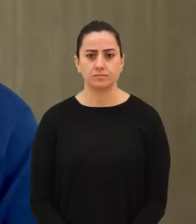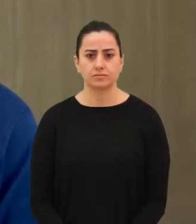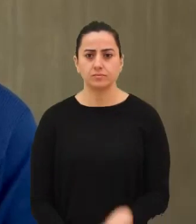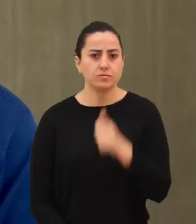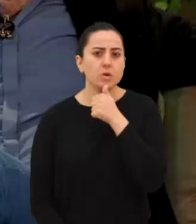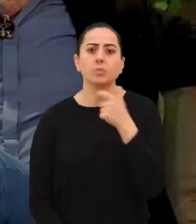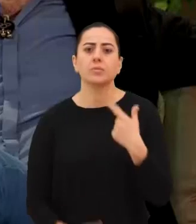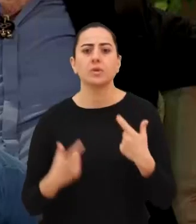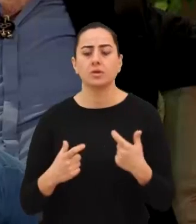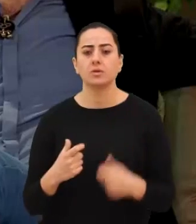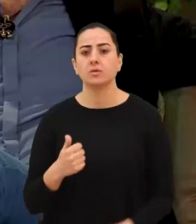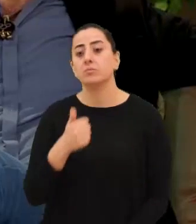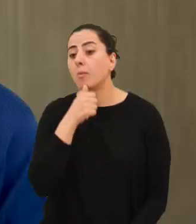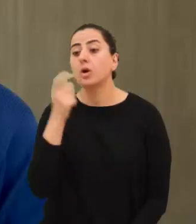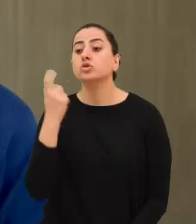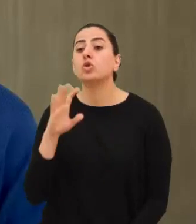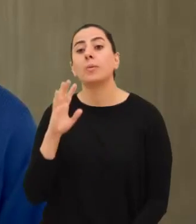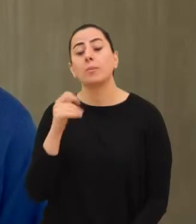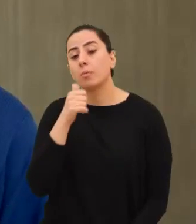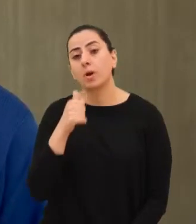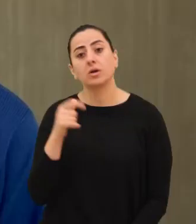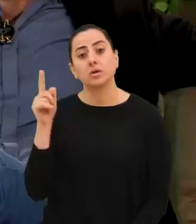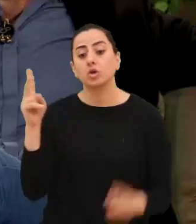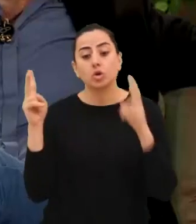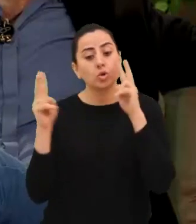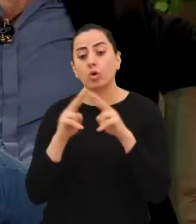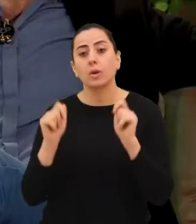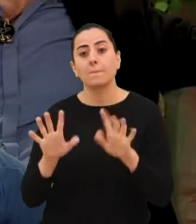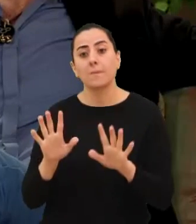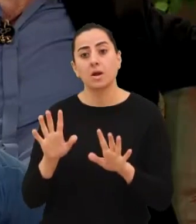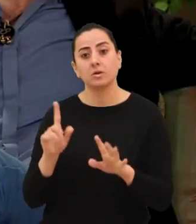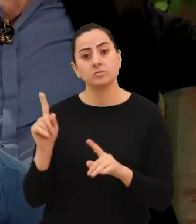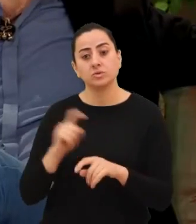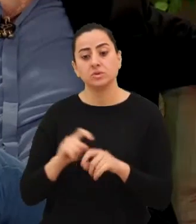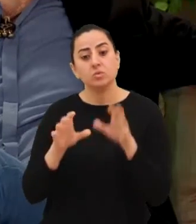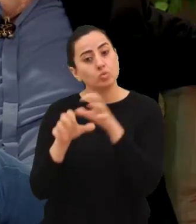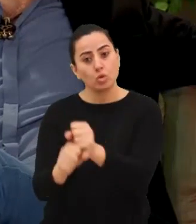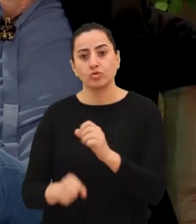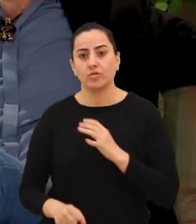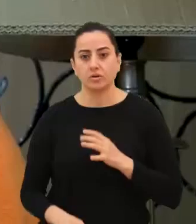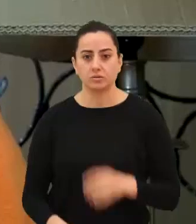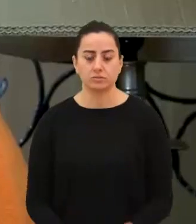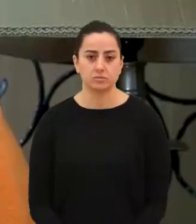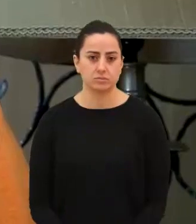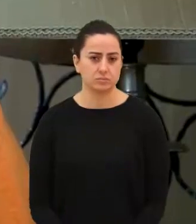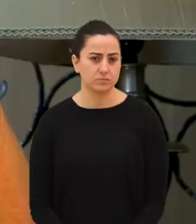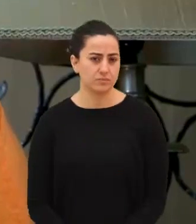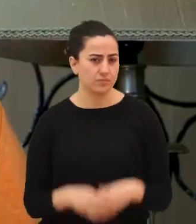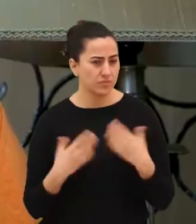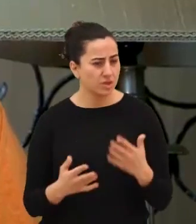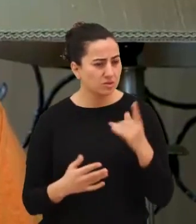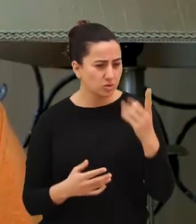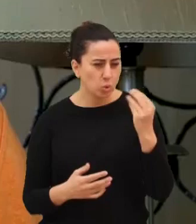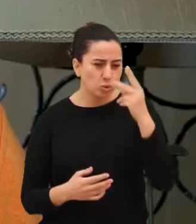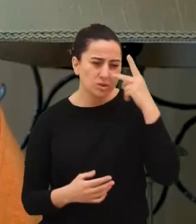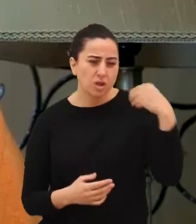Babam nerede? Vallahi babamı hiç sorma. Babamın gözüne de görünme. Yani bir çay kaşığı su da boğar seni bulursa. Ya sen ne